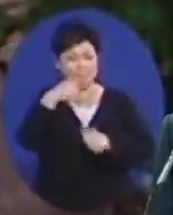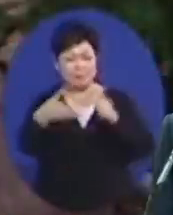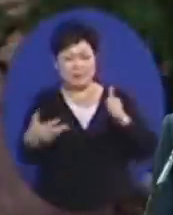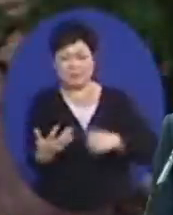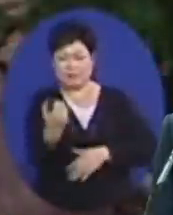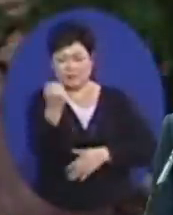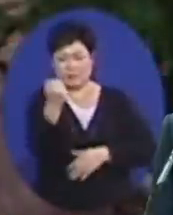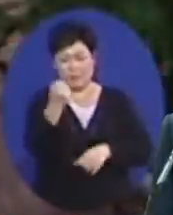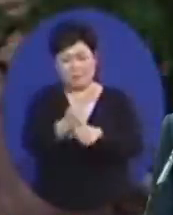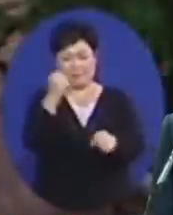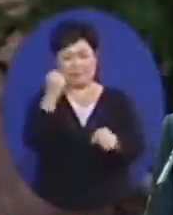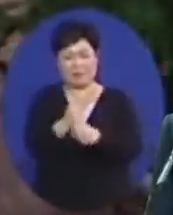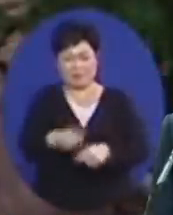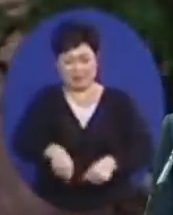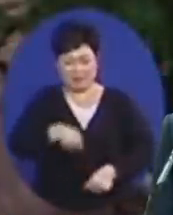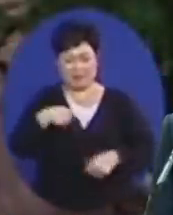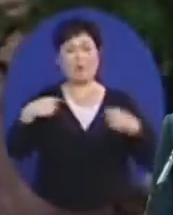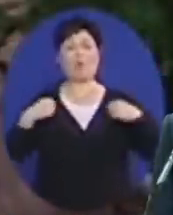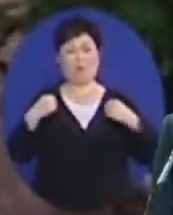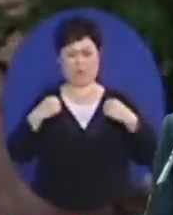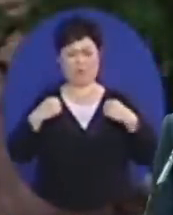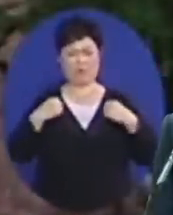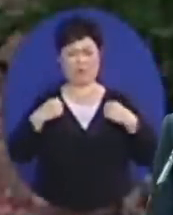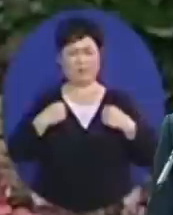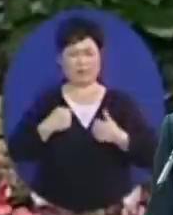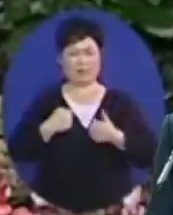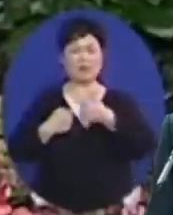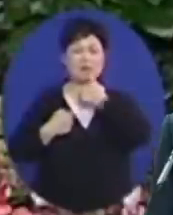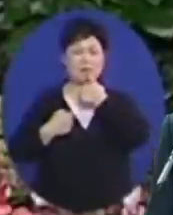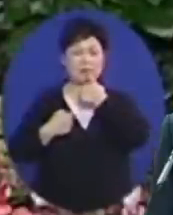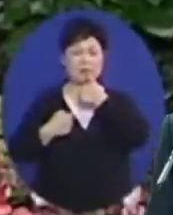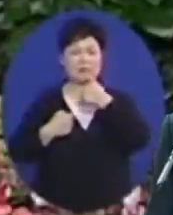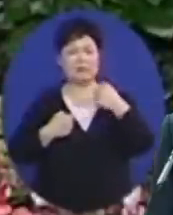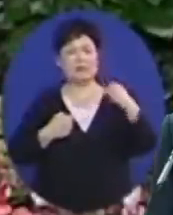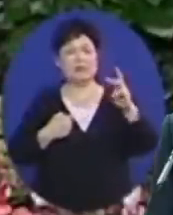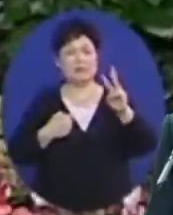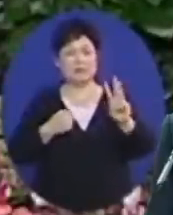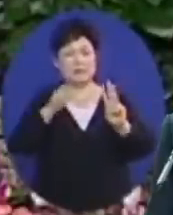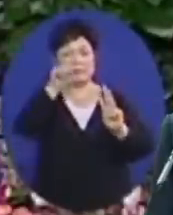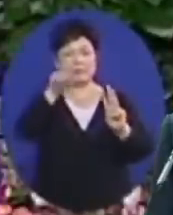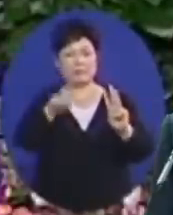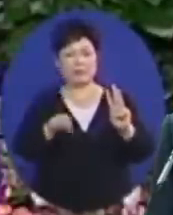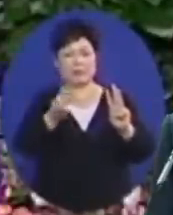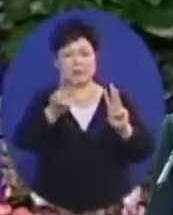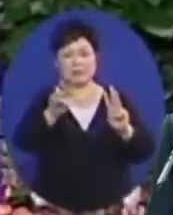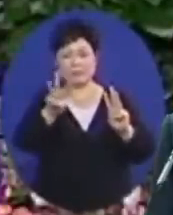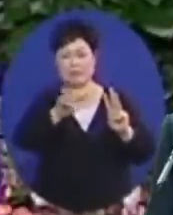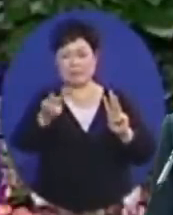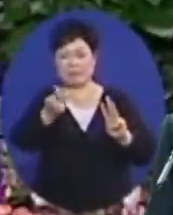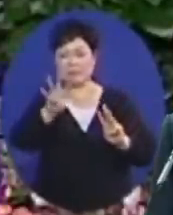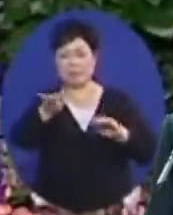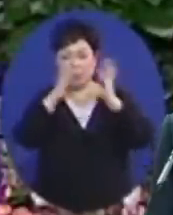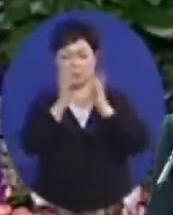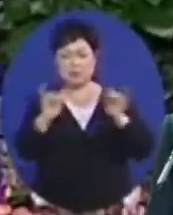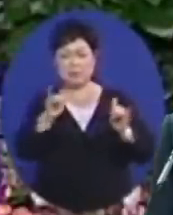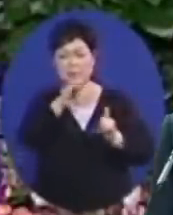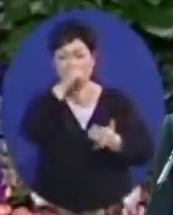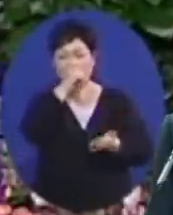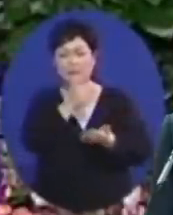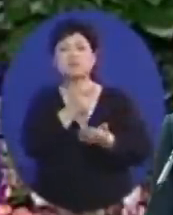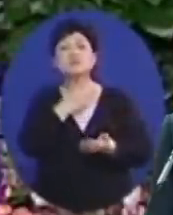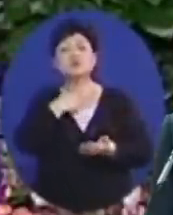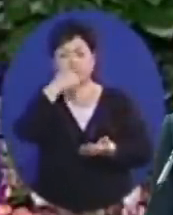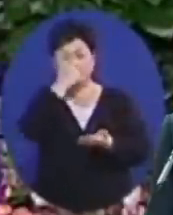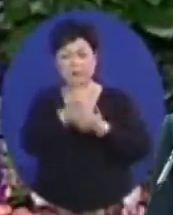짠 의의 옷인 것입니다. 로마서 3장 23절로 24절에 모든 사람이 죄를 범하였음에 하나님의 영광에